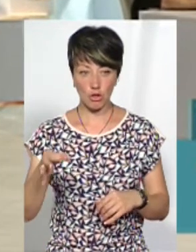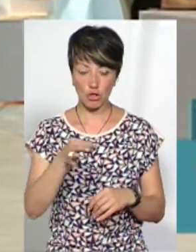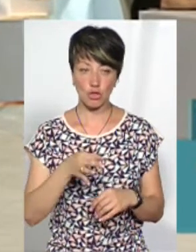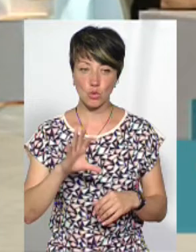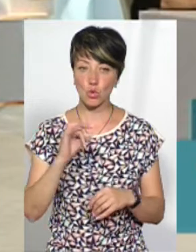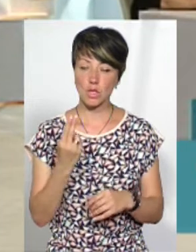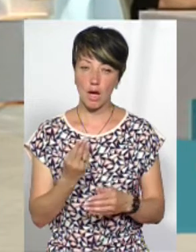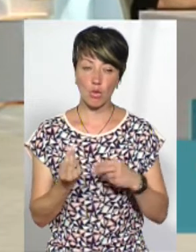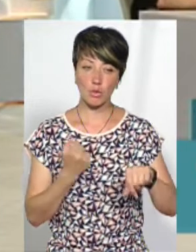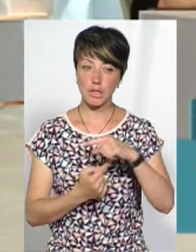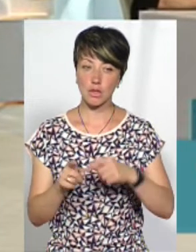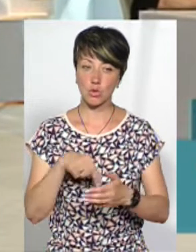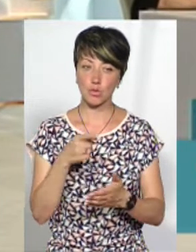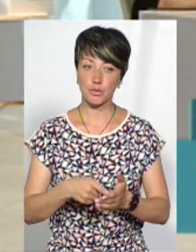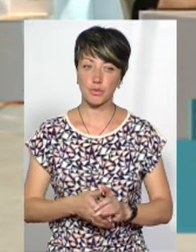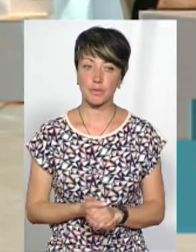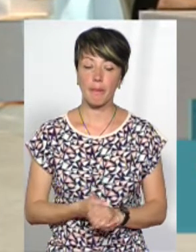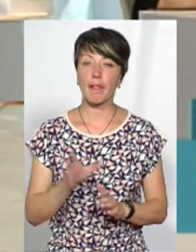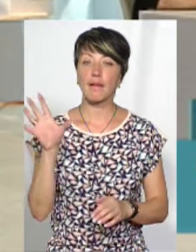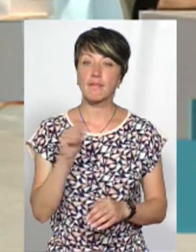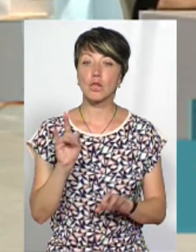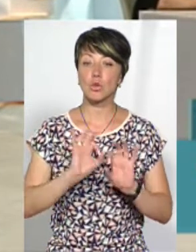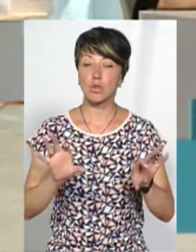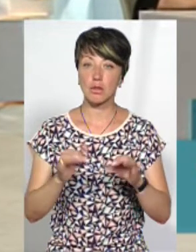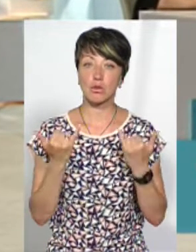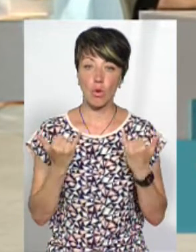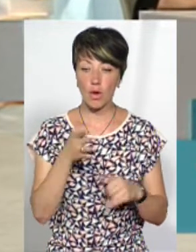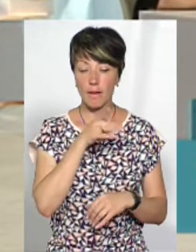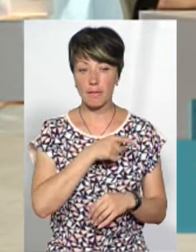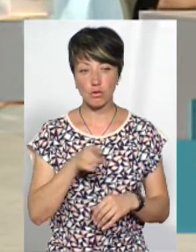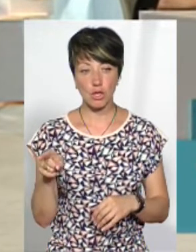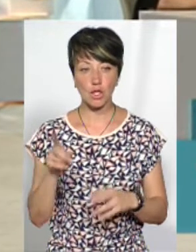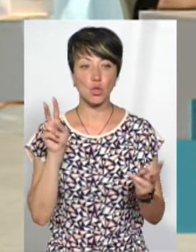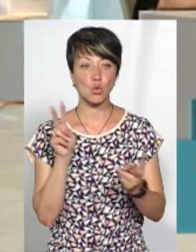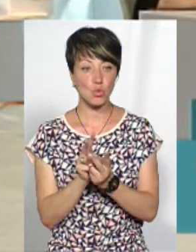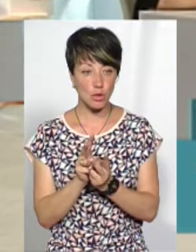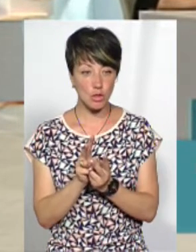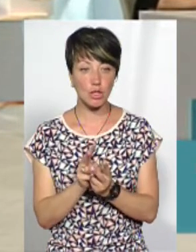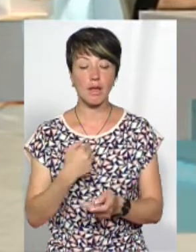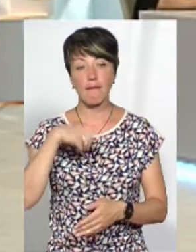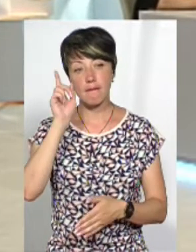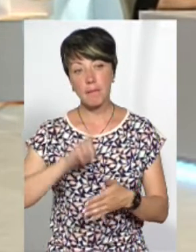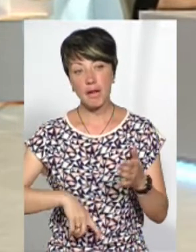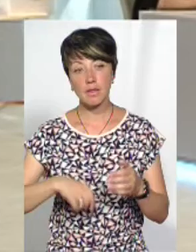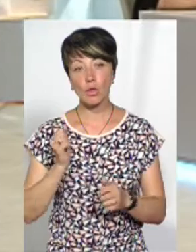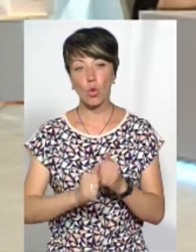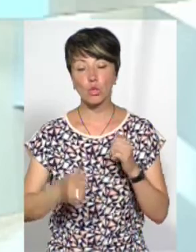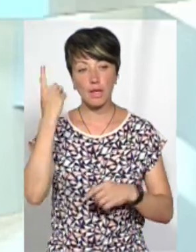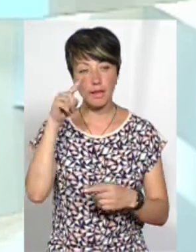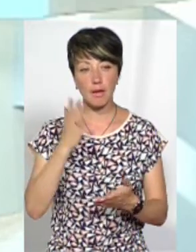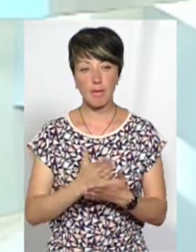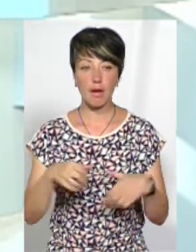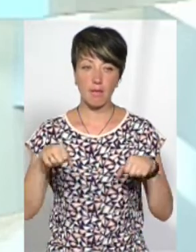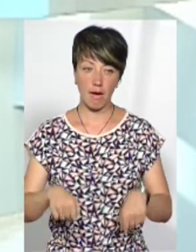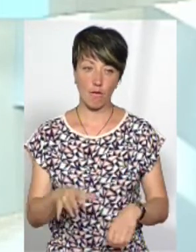саме соціального бізнесу? Все те, що звучало сьогодні під час зустрічі, я впевнена, що кожна ідея має